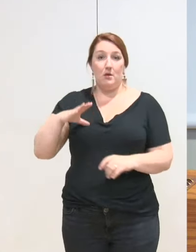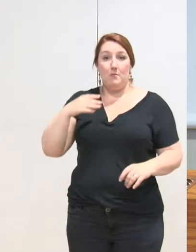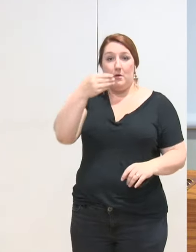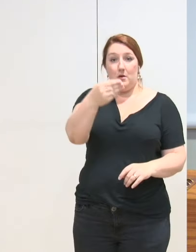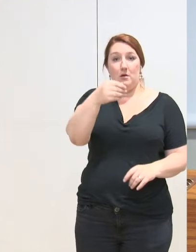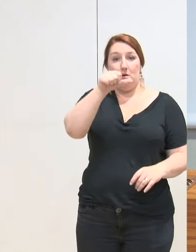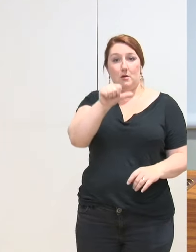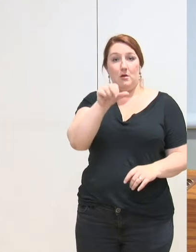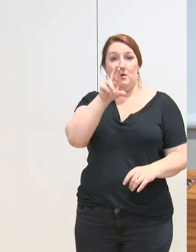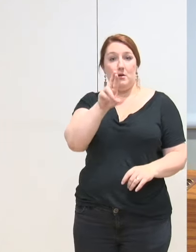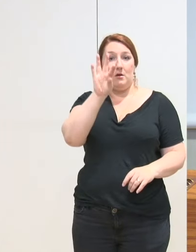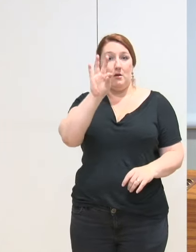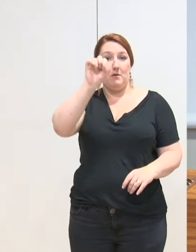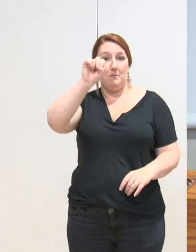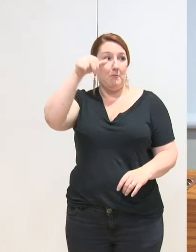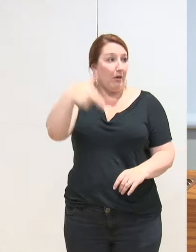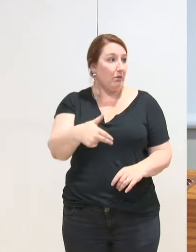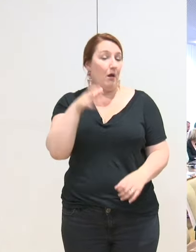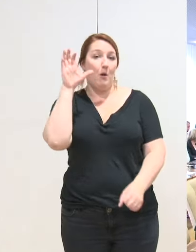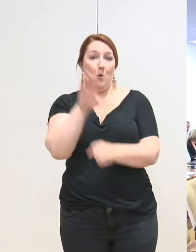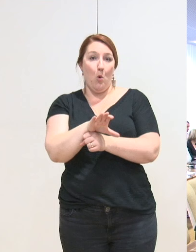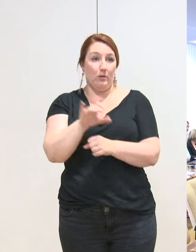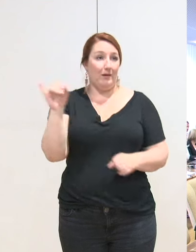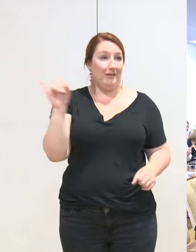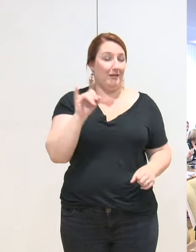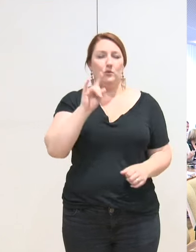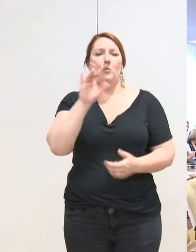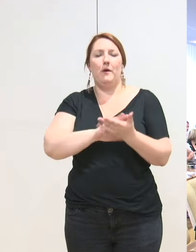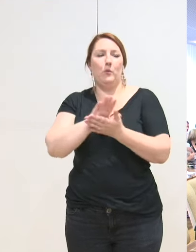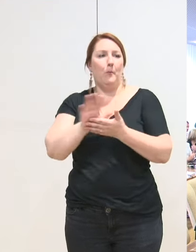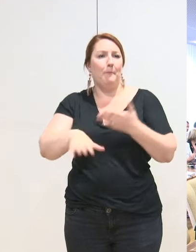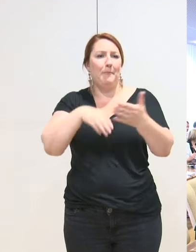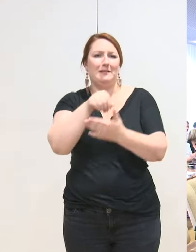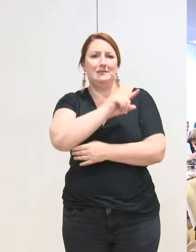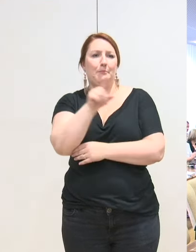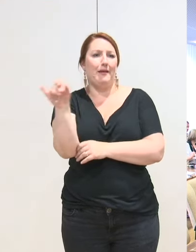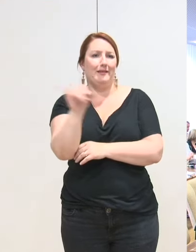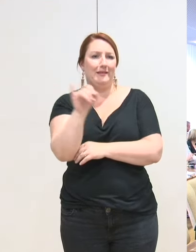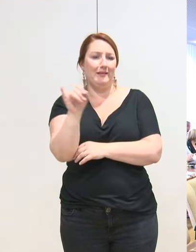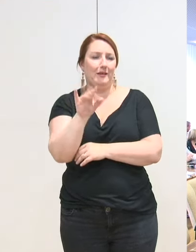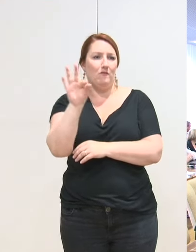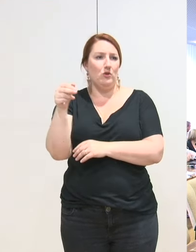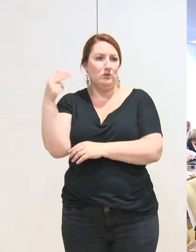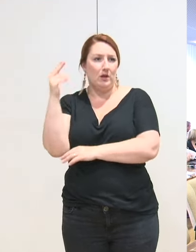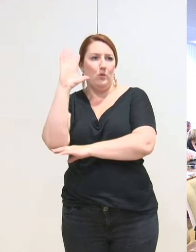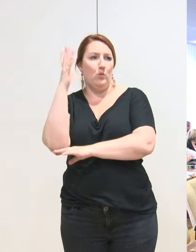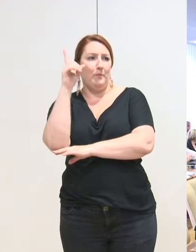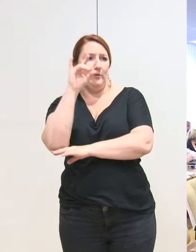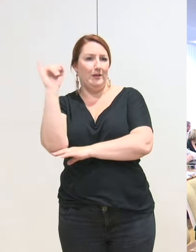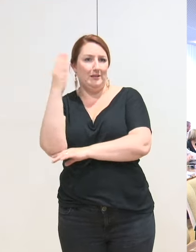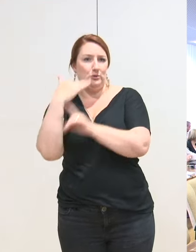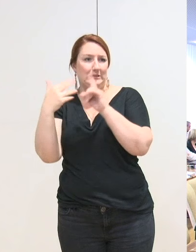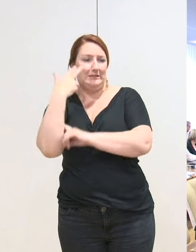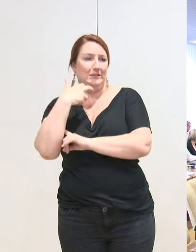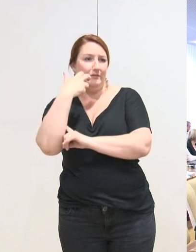Martin donc qui est contre non qui ne prend pas part au vote pardon frond national UMP udi société